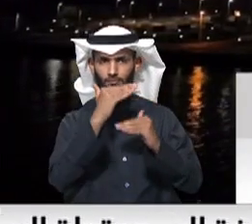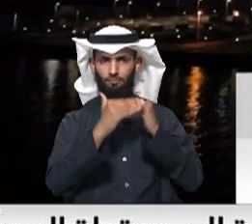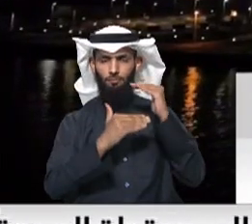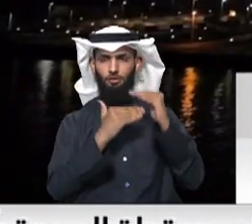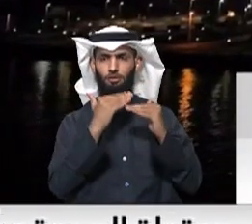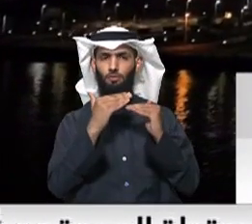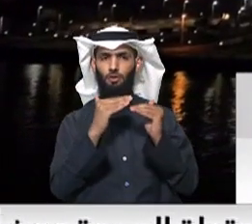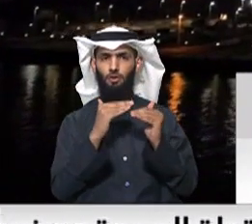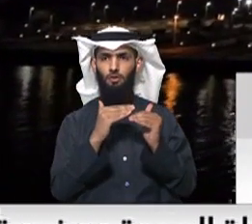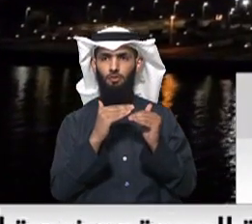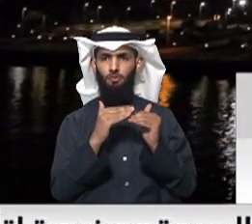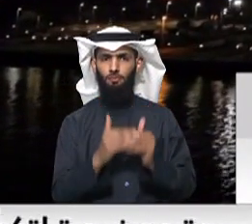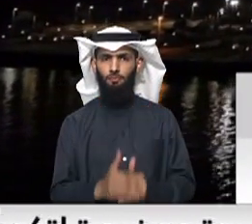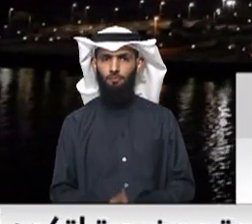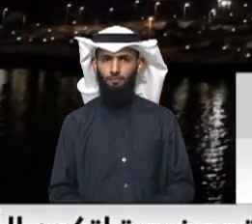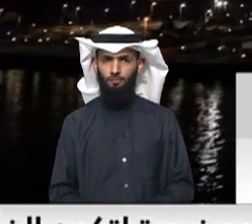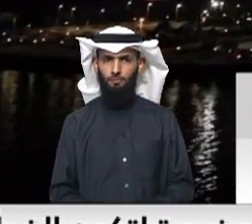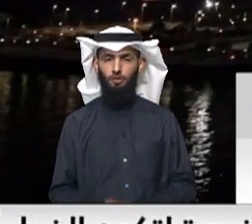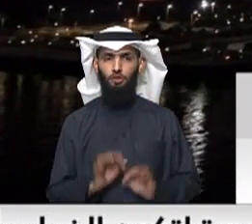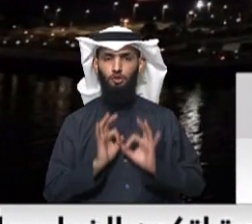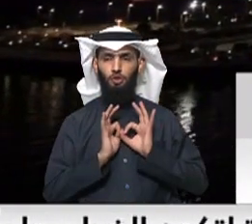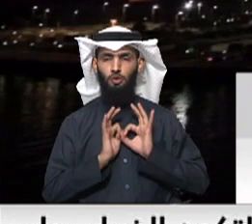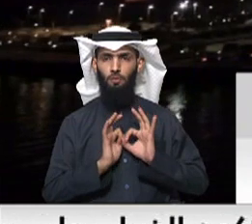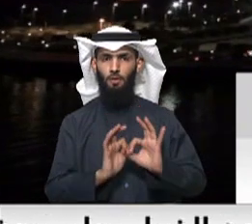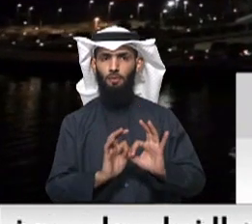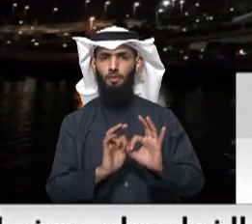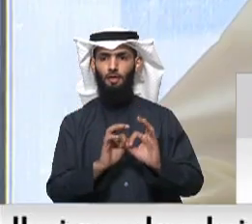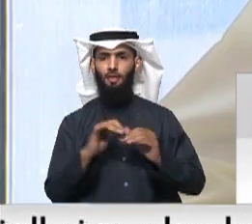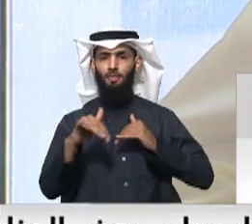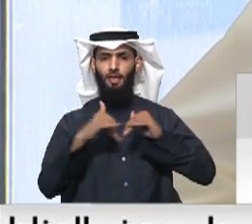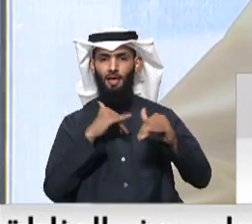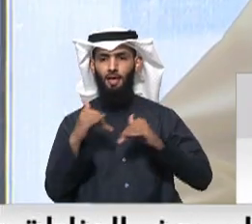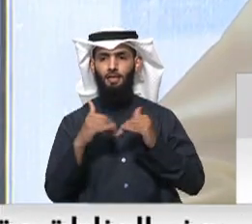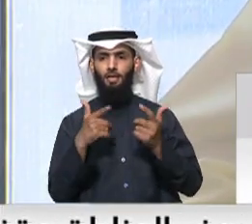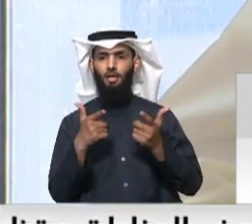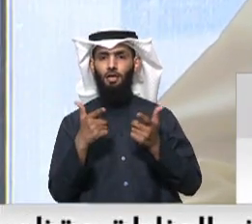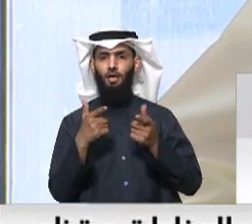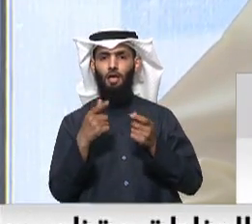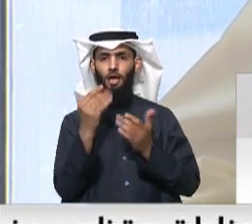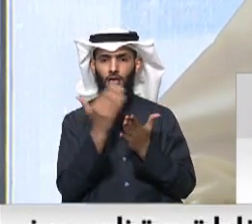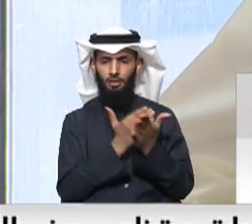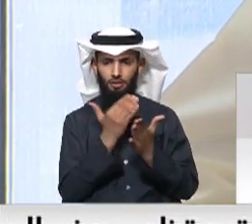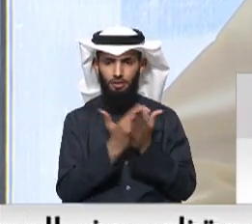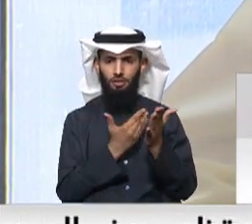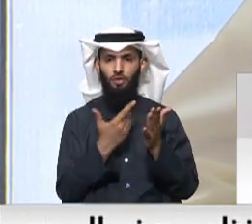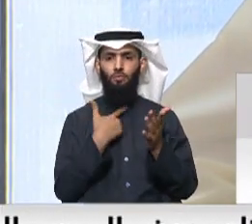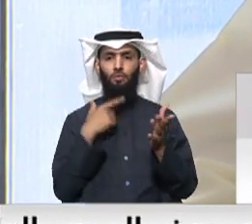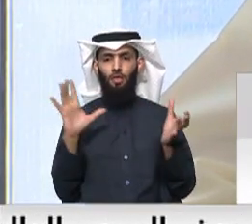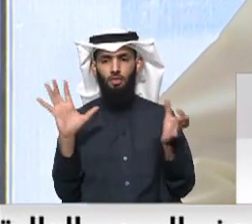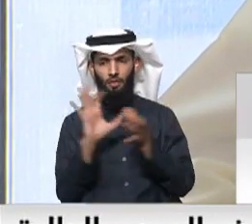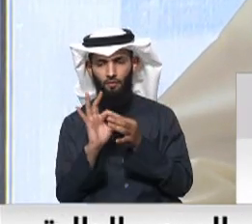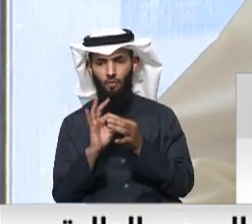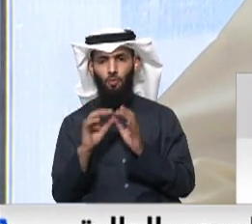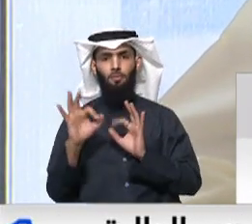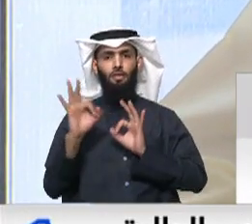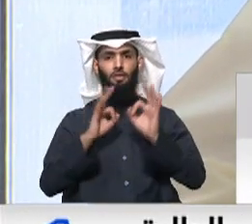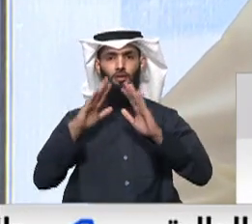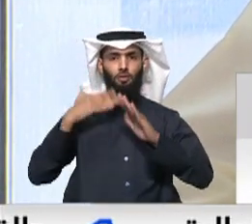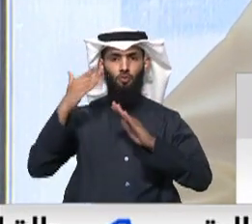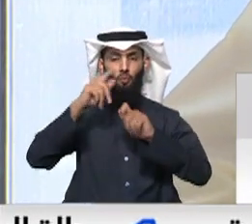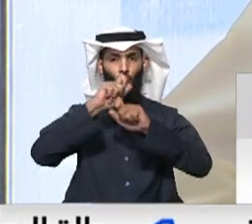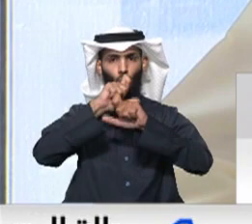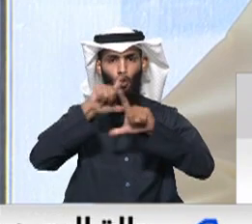المستقبل استمرار بالطريق الاقتصادي السياسي الموائم والخارطة الكاملة